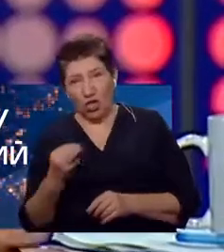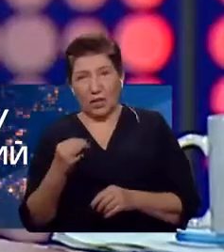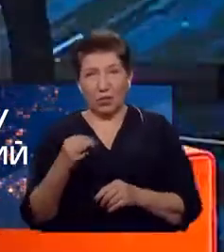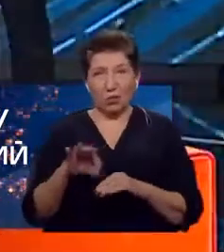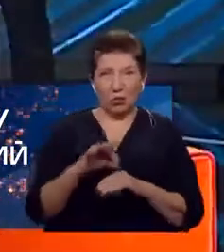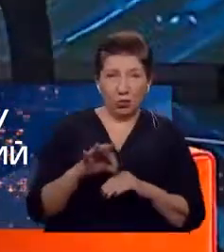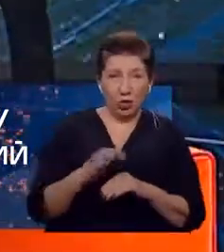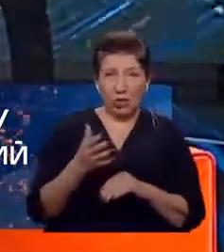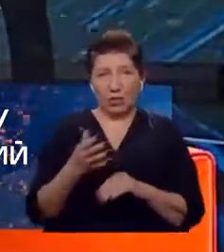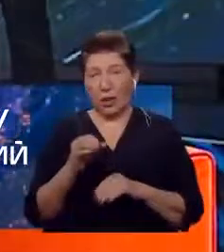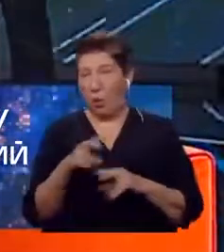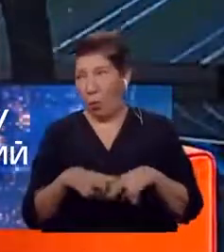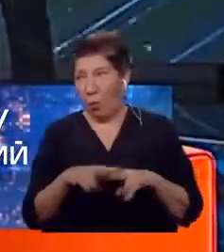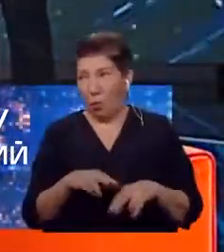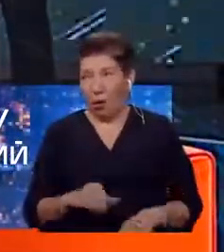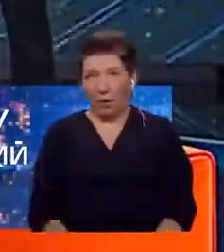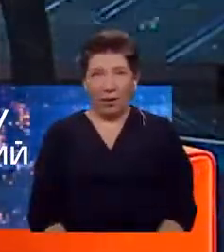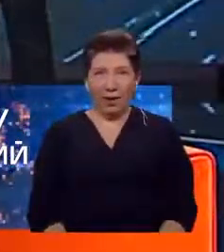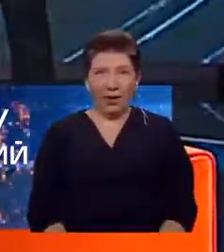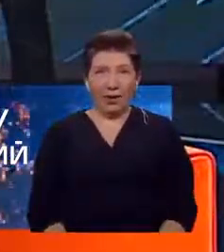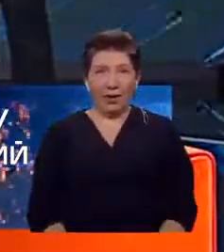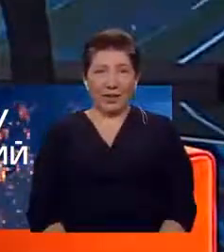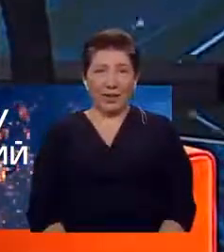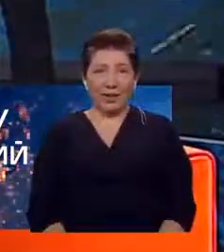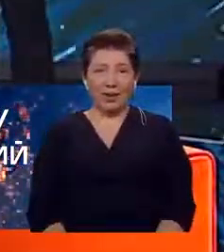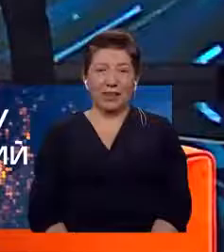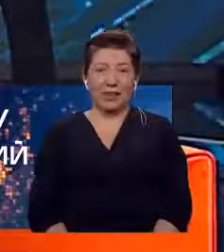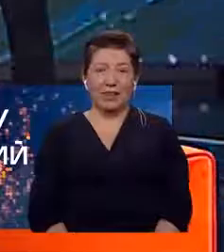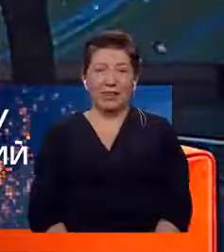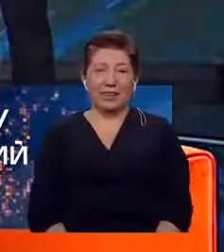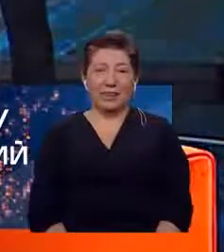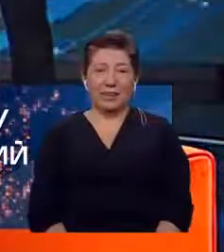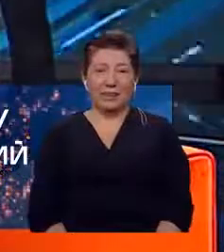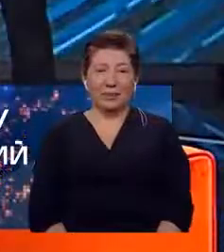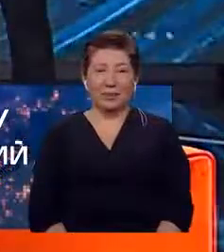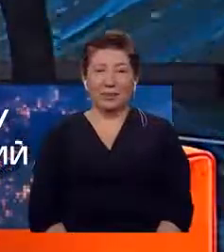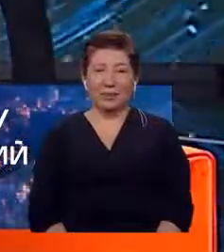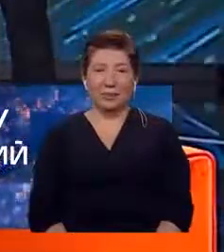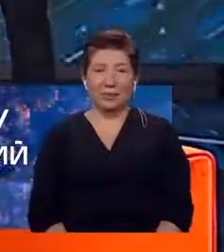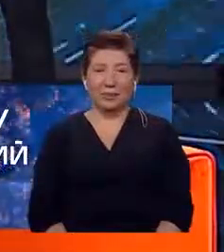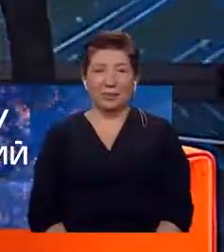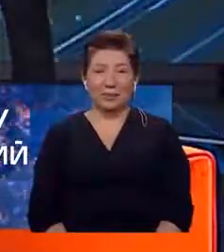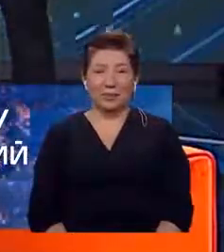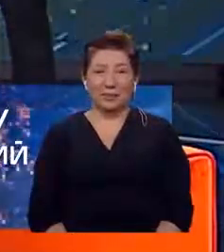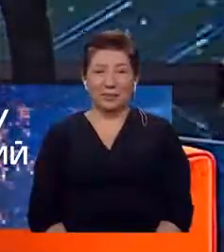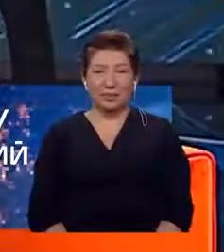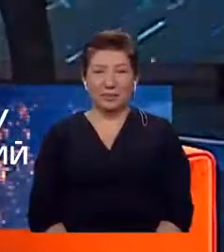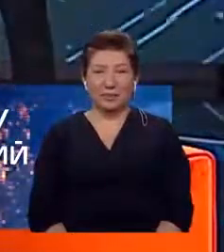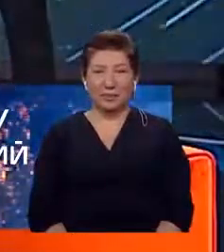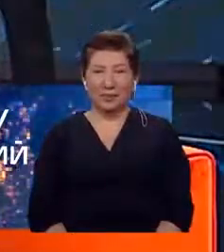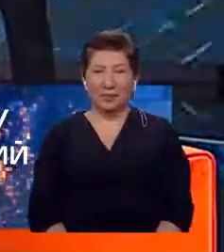у брата, сестри, кума, свата? Якщо ви його кінець програєте, чи повернете ви гроші в державний бюджет простим